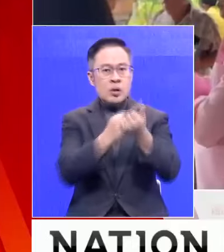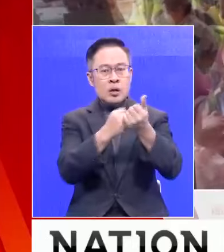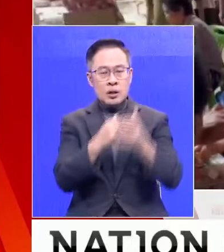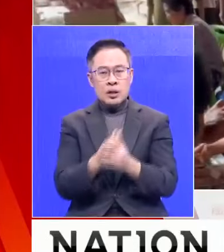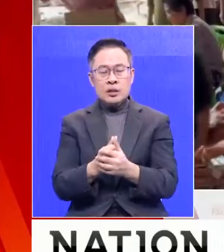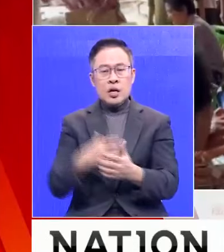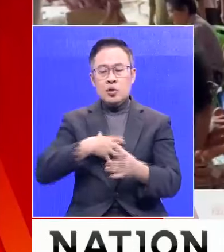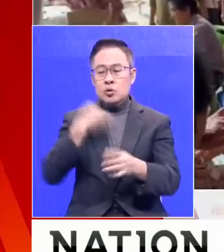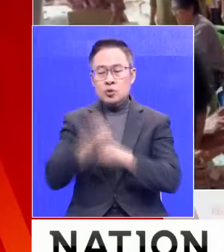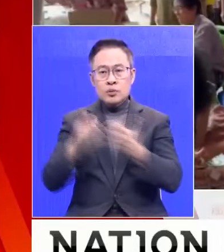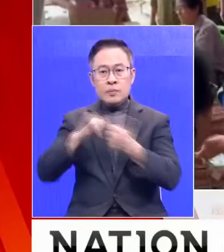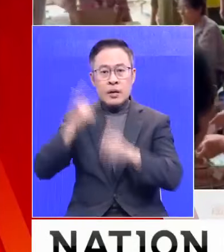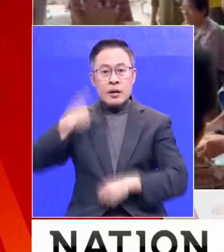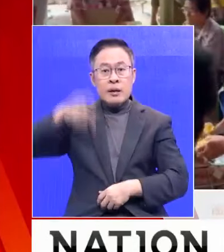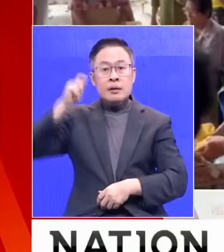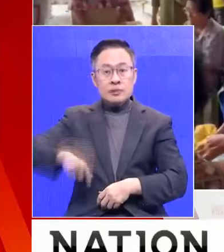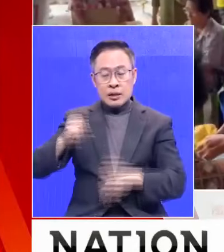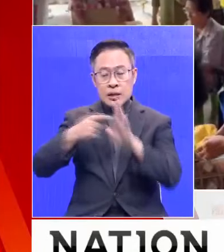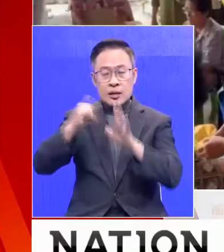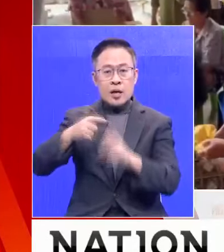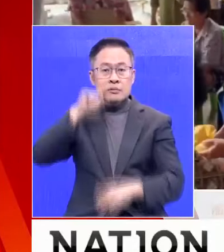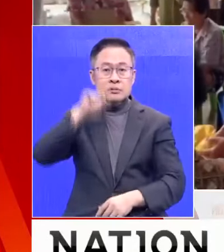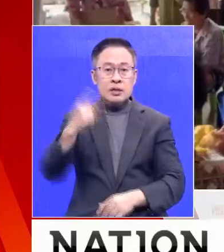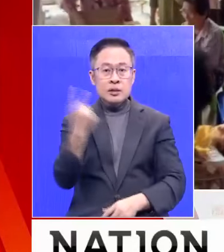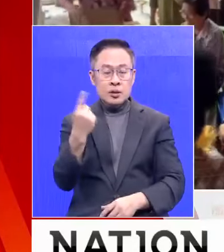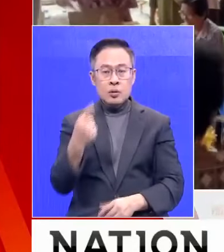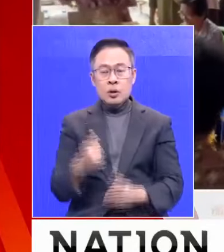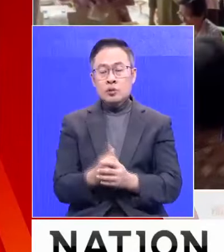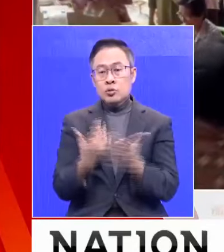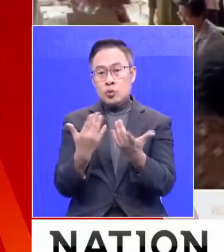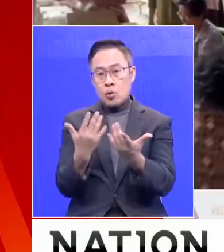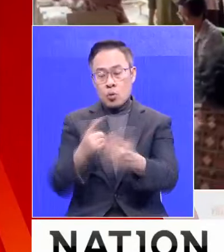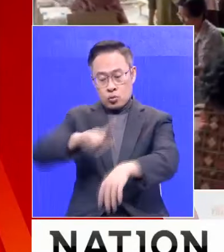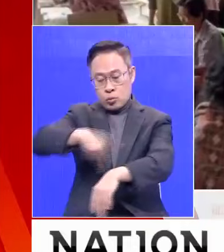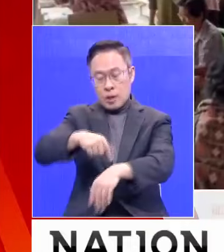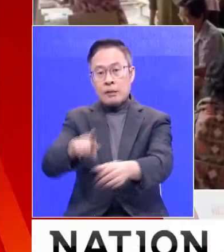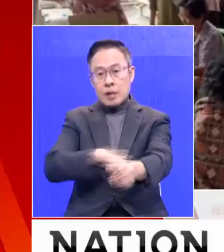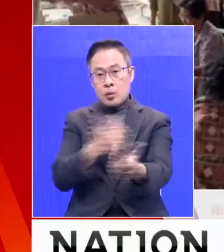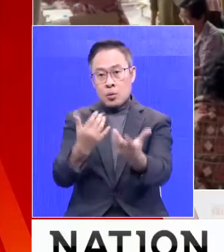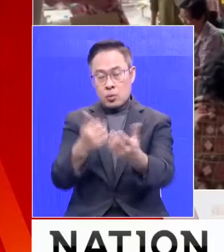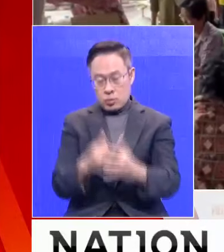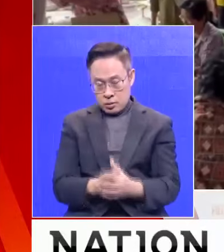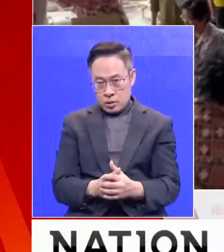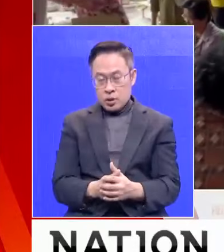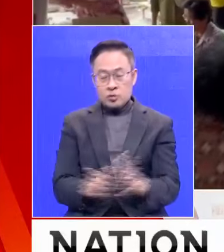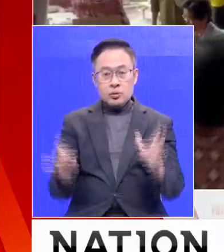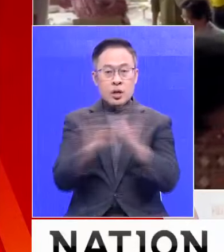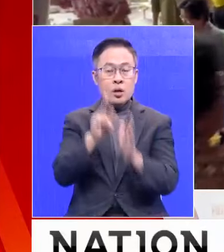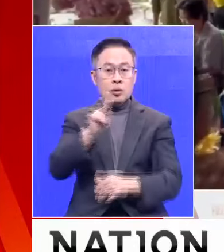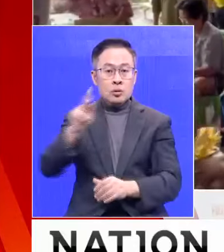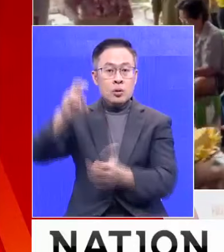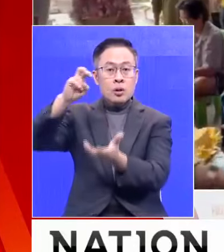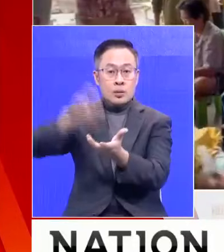คำสั่งของศาลอาญาทุจริตและประพฤติมิชอบกว่าจะมีคำสั่งก็ต้องใช้เวลาถึงตอนนั้นเนี่ยกกต.ก็รับรองผล